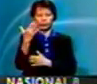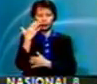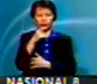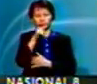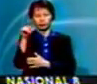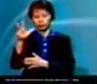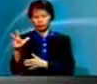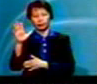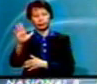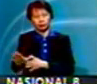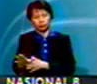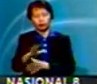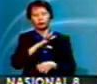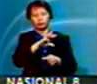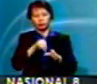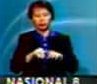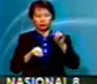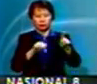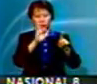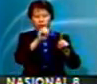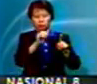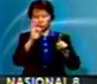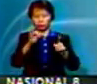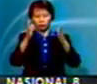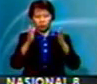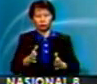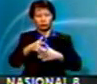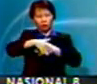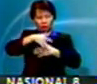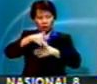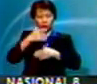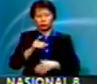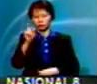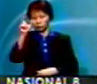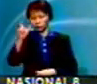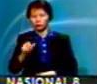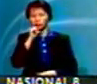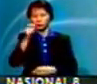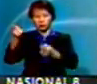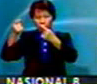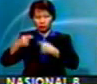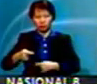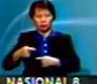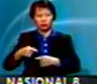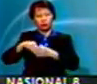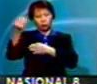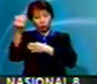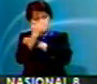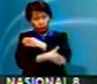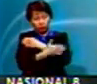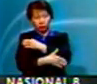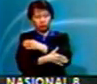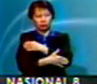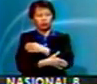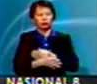3 petang di mana melibatkan 109 orang pengundi awal dan seorang pengundi tidak hadir ke luar negara dari